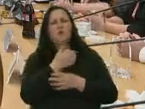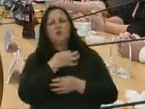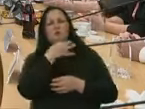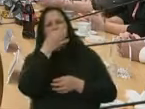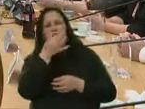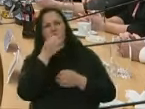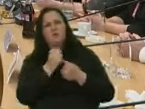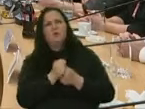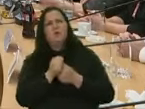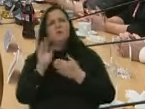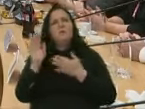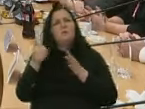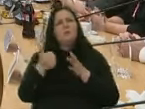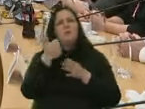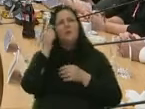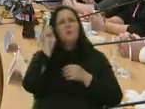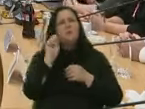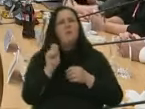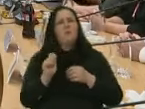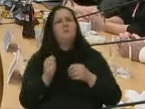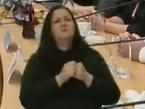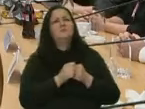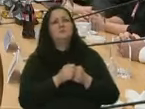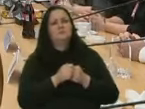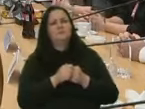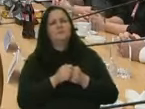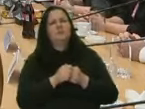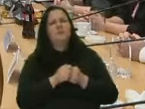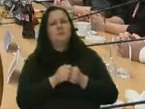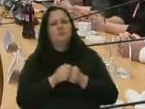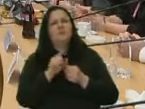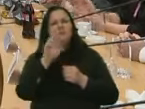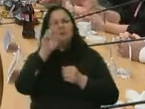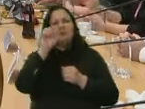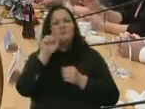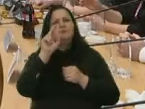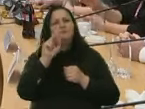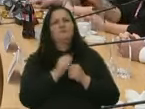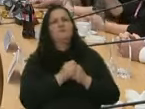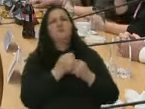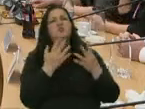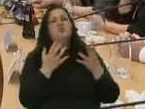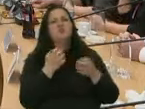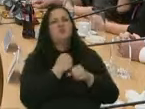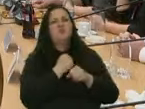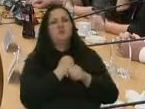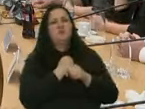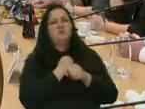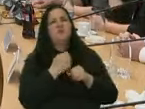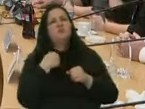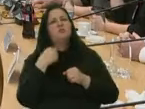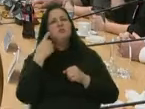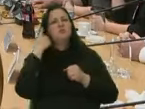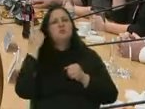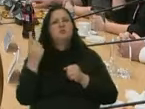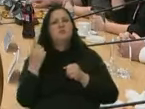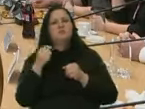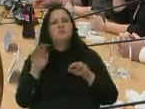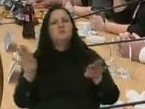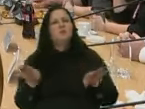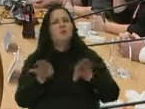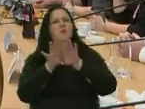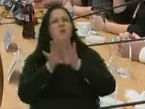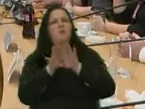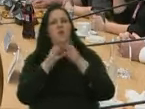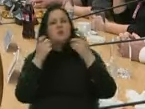că se lucrează în primul an proiect, apare pe val și spune USR-ul cere. Știți că colegi